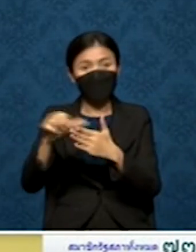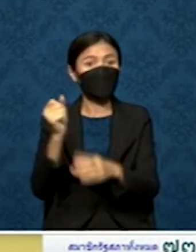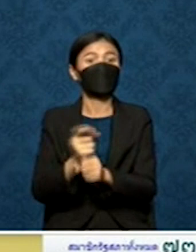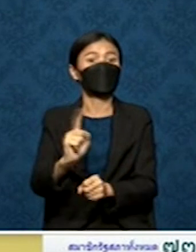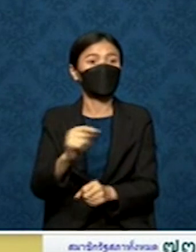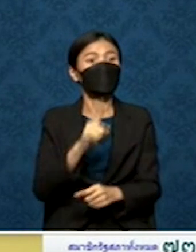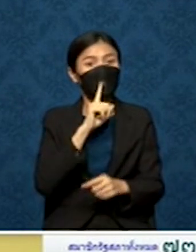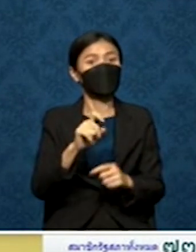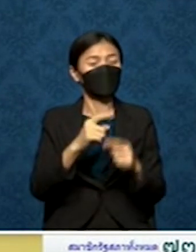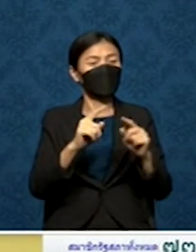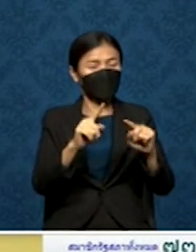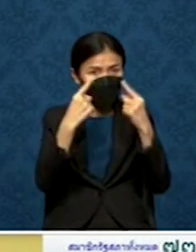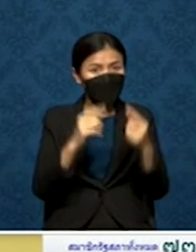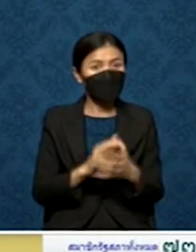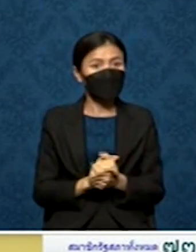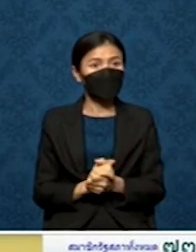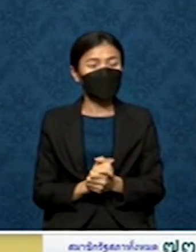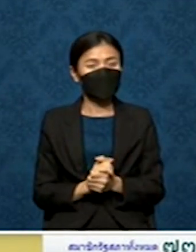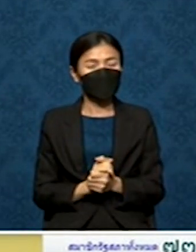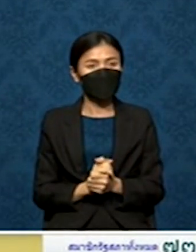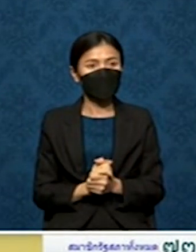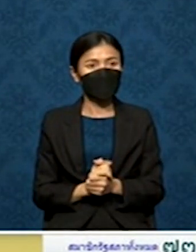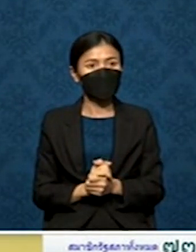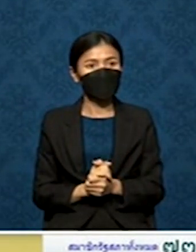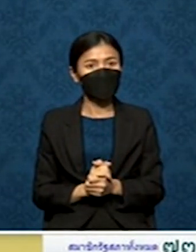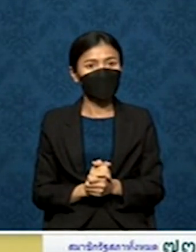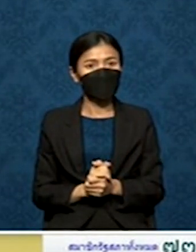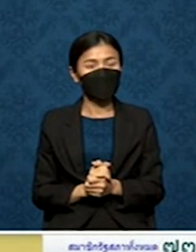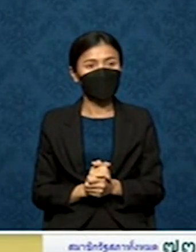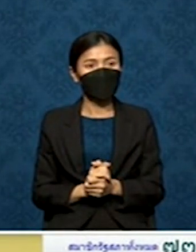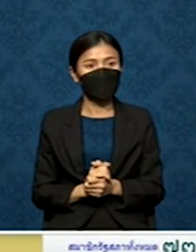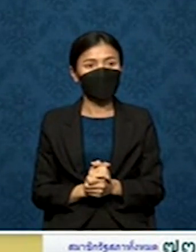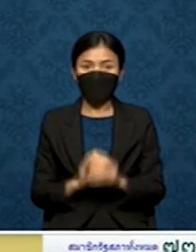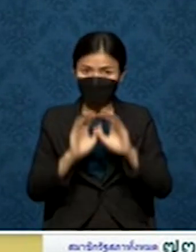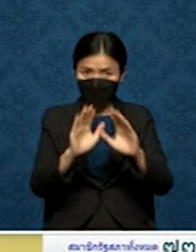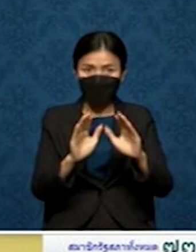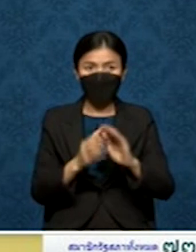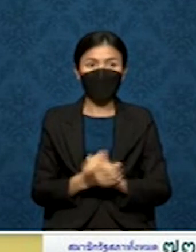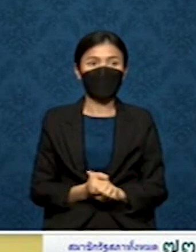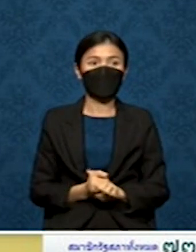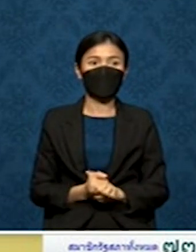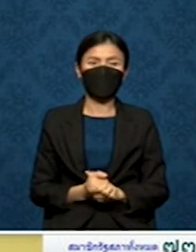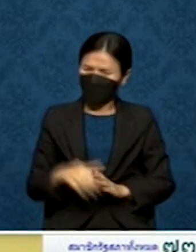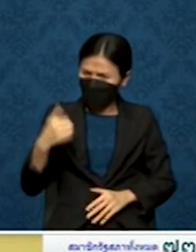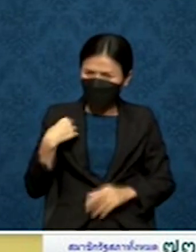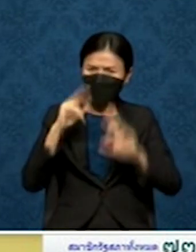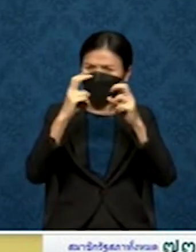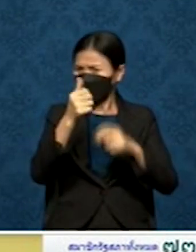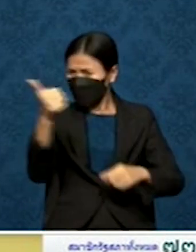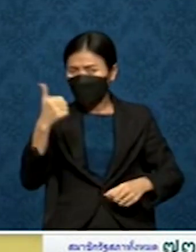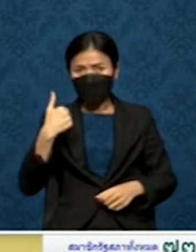ใจท่านจะตีเช็คเปล่าให้ผมลงไม่ได้ฮะผมก็ฝากไว้นะฮะจริงๆยังมีเรื่องอื่นๆอีกหล